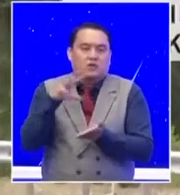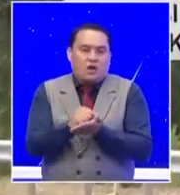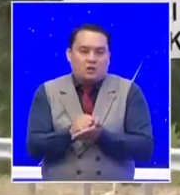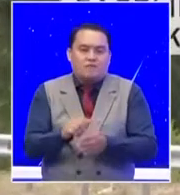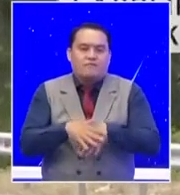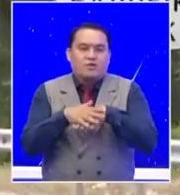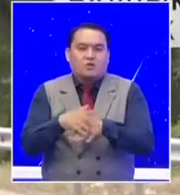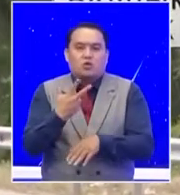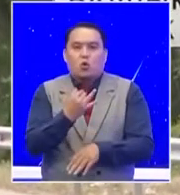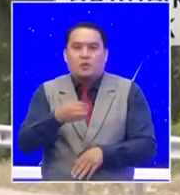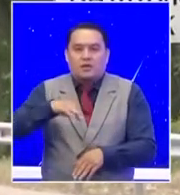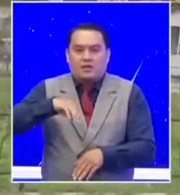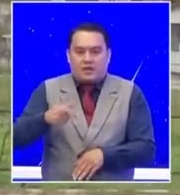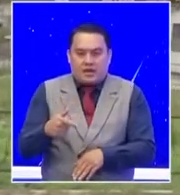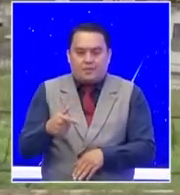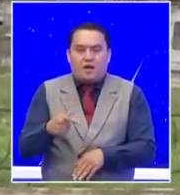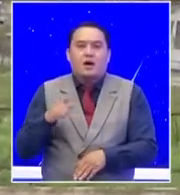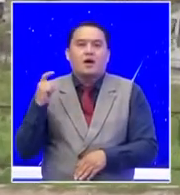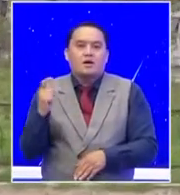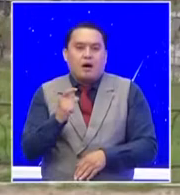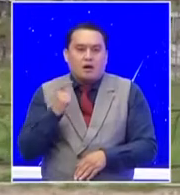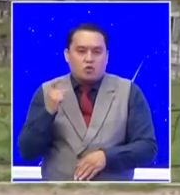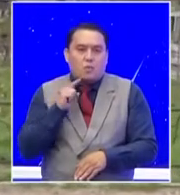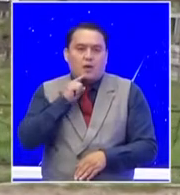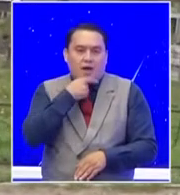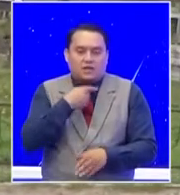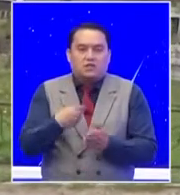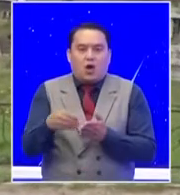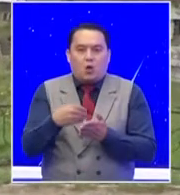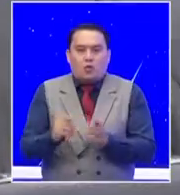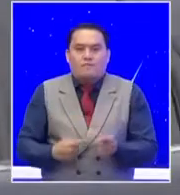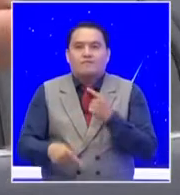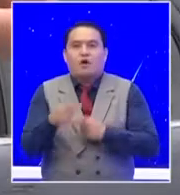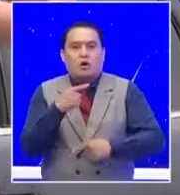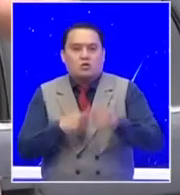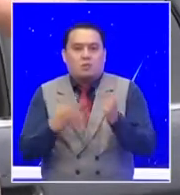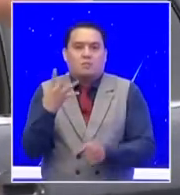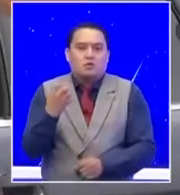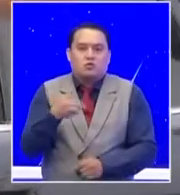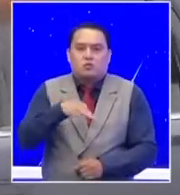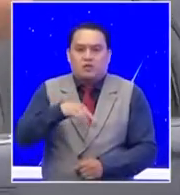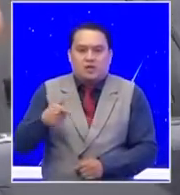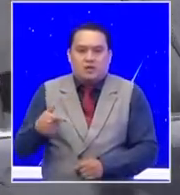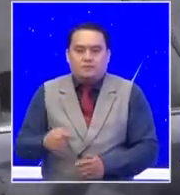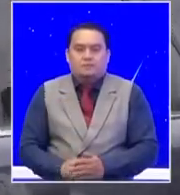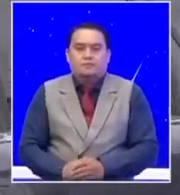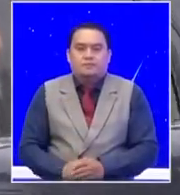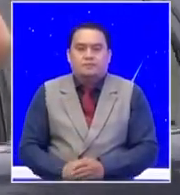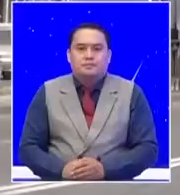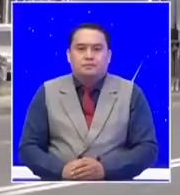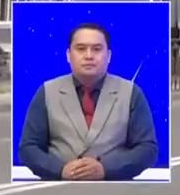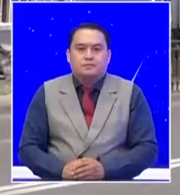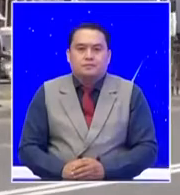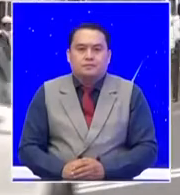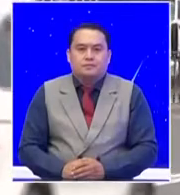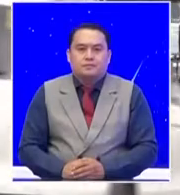выделено порядка 3 миллиардов тенге. За счет экономии при проведении закупок в бюджет будет возвращено около 500 миллионов тенге. Евгения Присяжная,